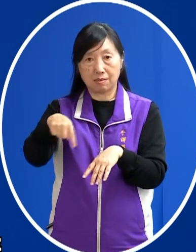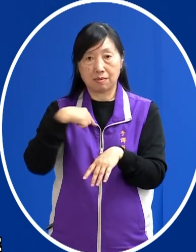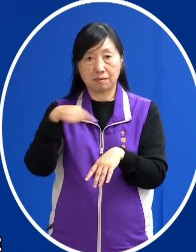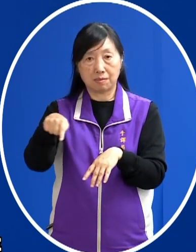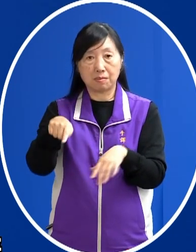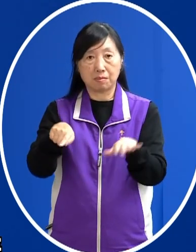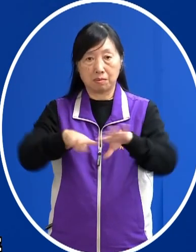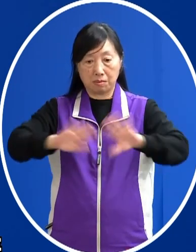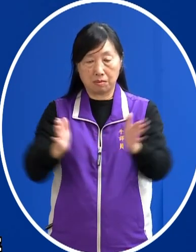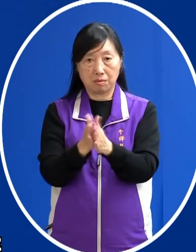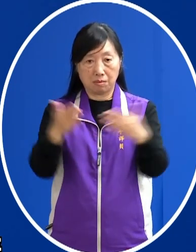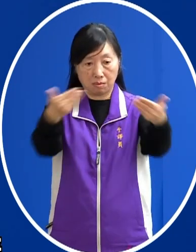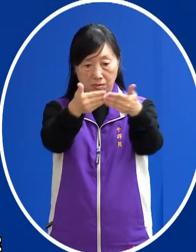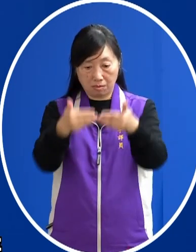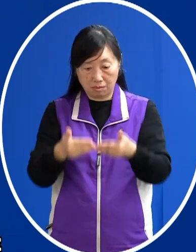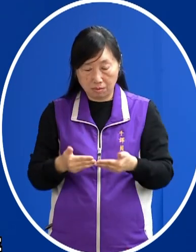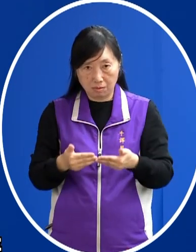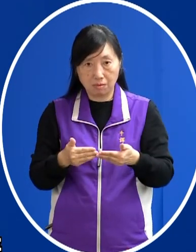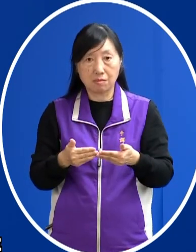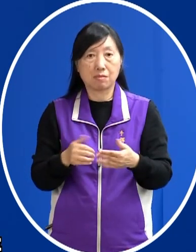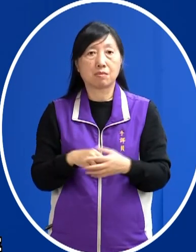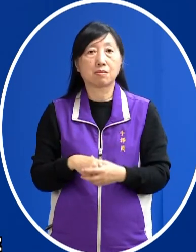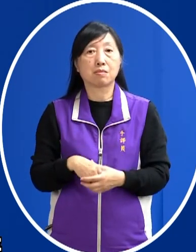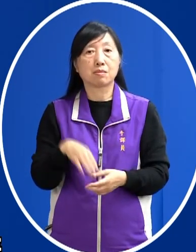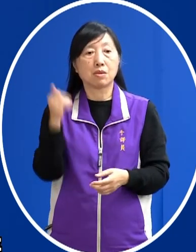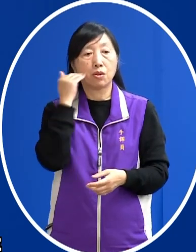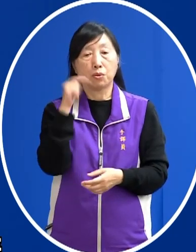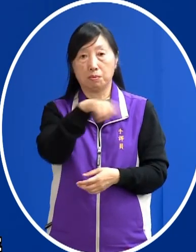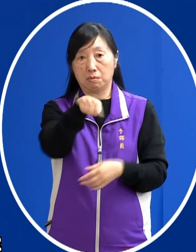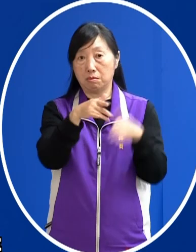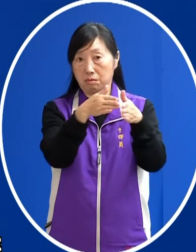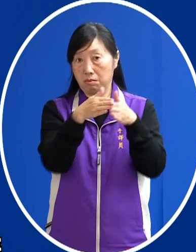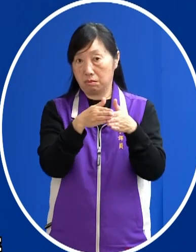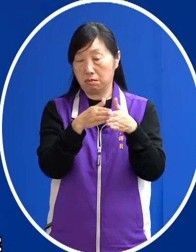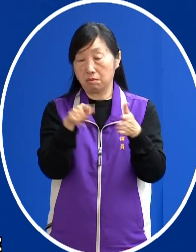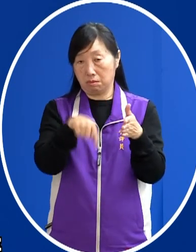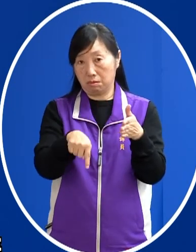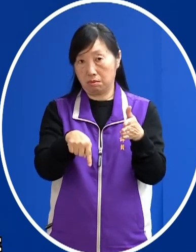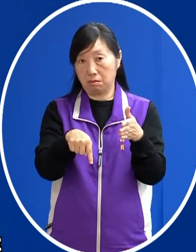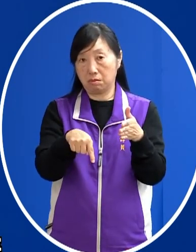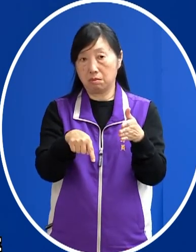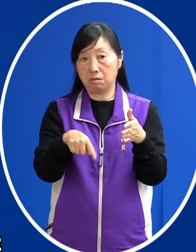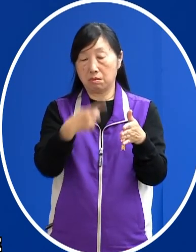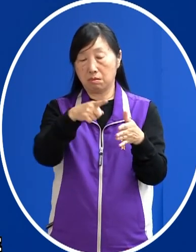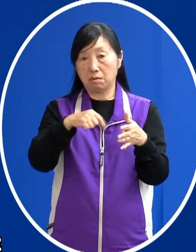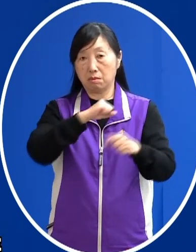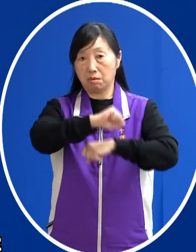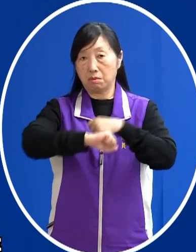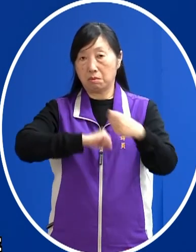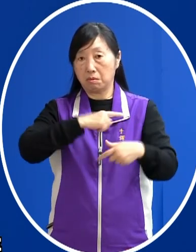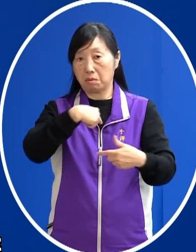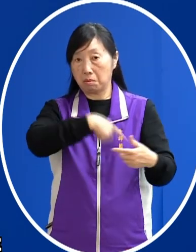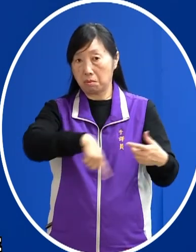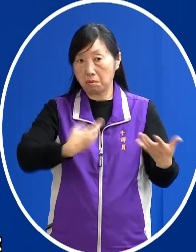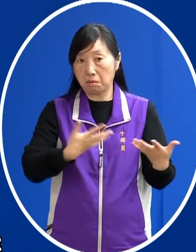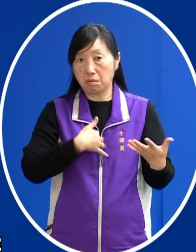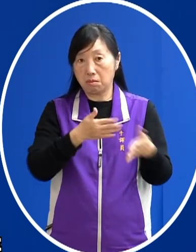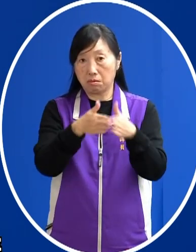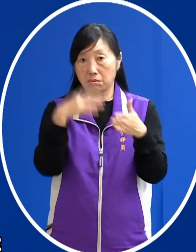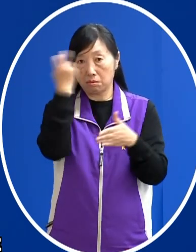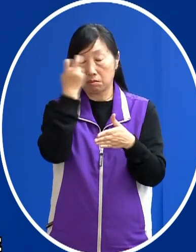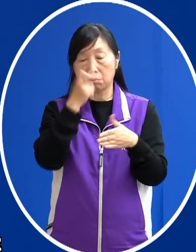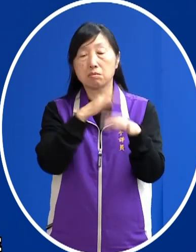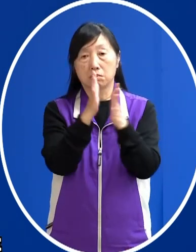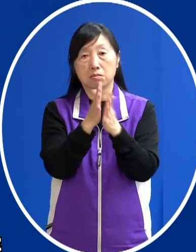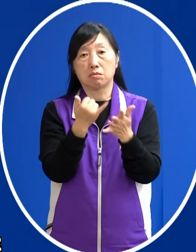速的媒合，那把这些需要活体来做检验的这一些产品，那我